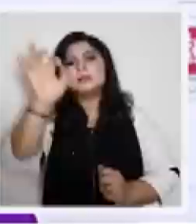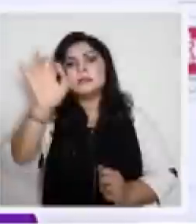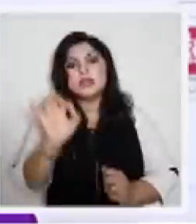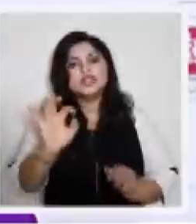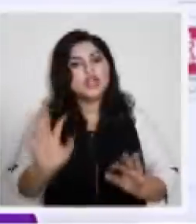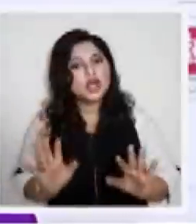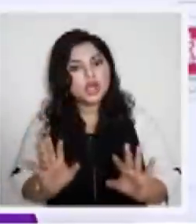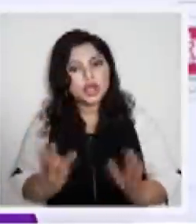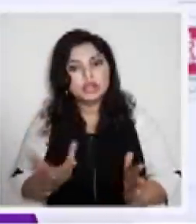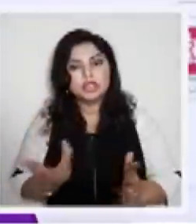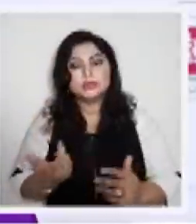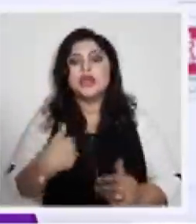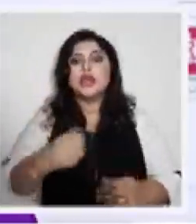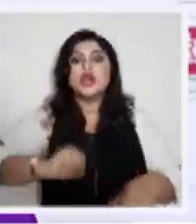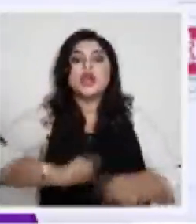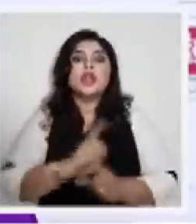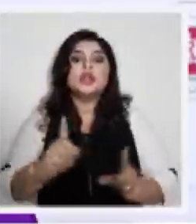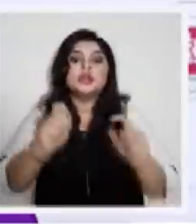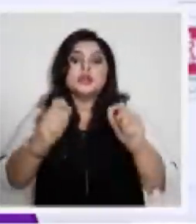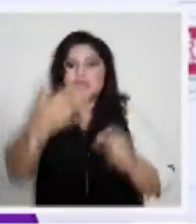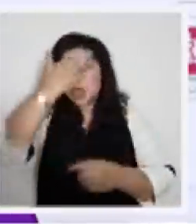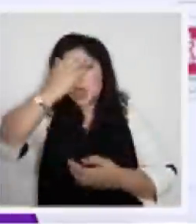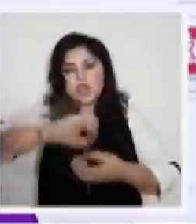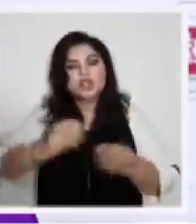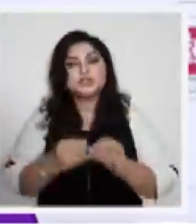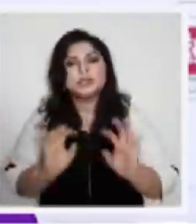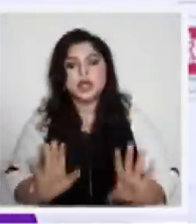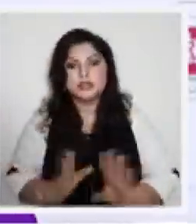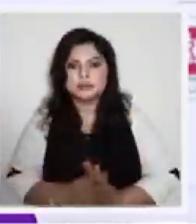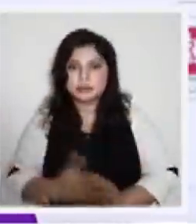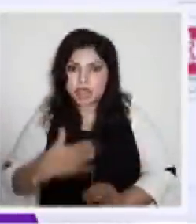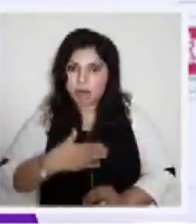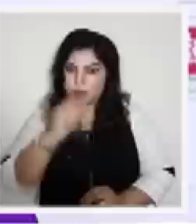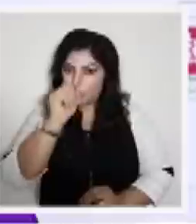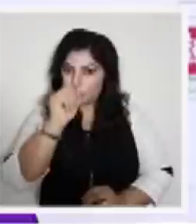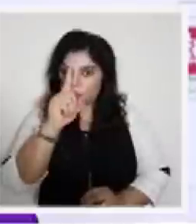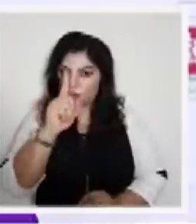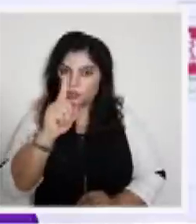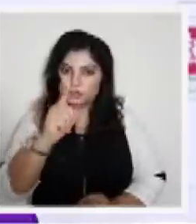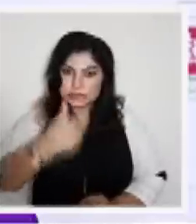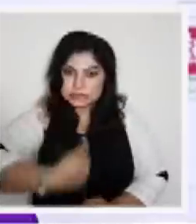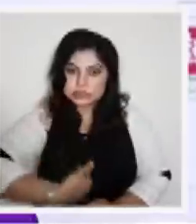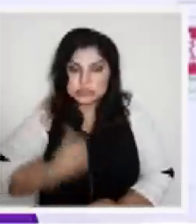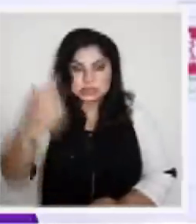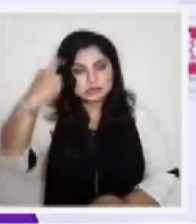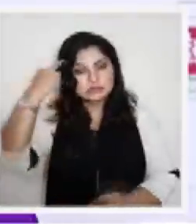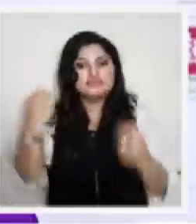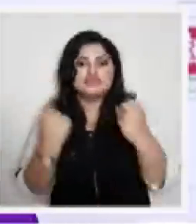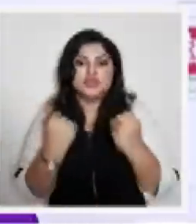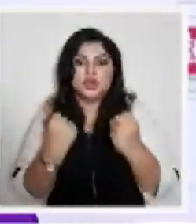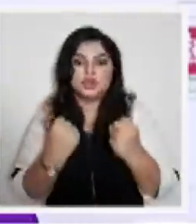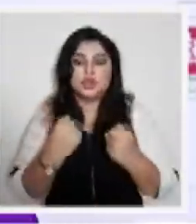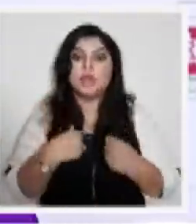মাঝারি ধরনের এবং 3%-এর শতকরা 3% মানুষের হয়তো লক্ষণ অনেক বেশি জটিল